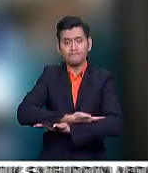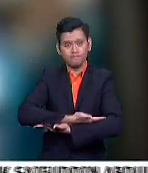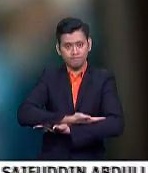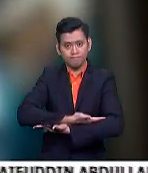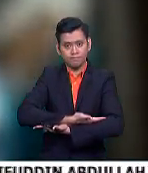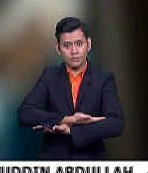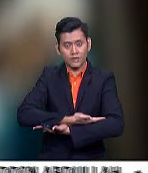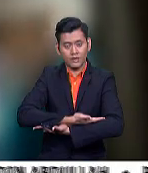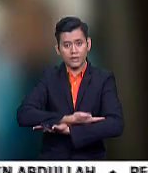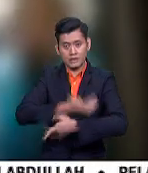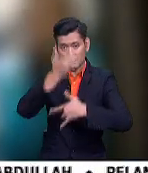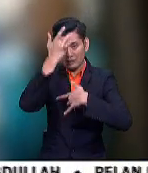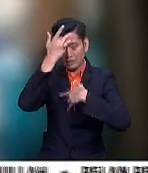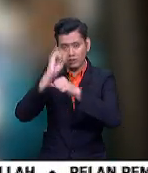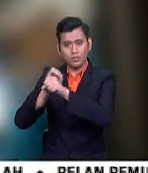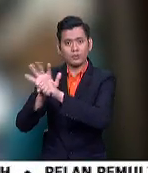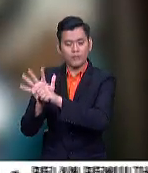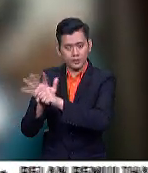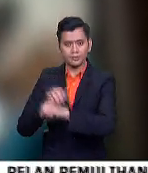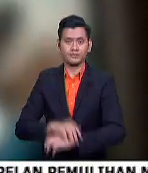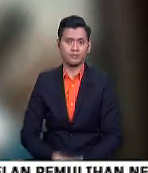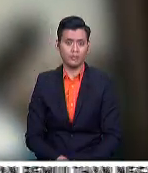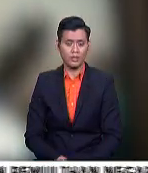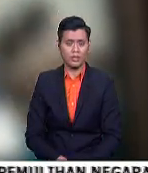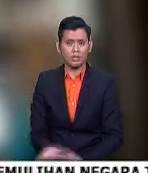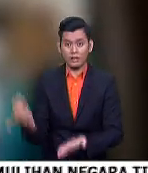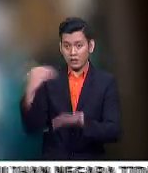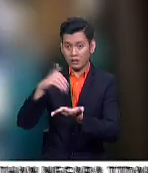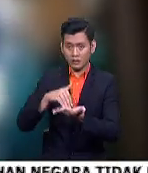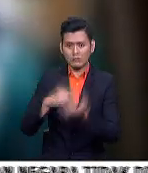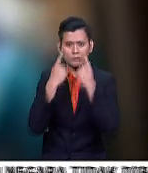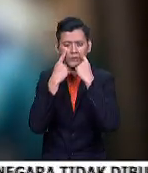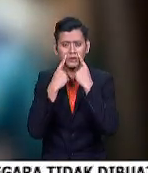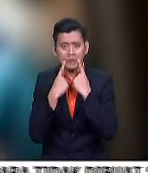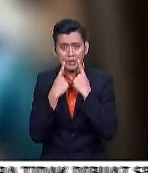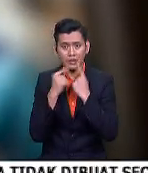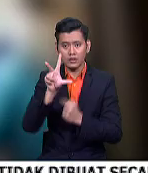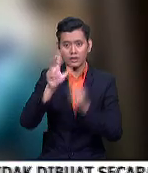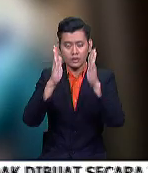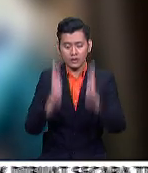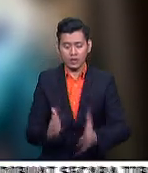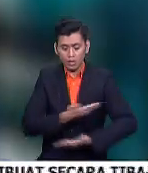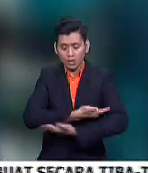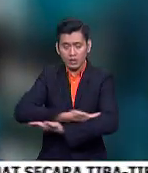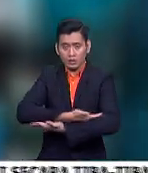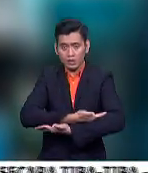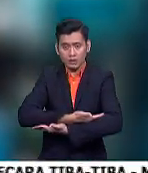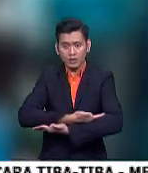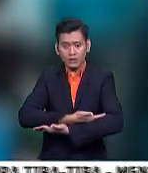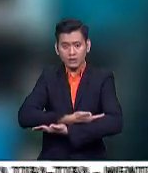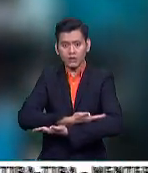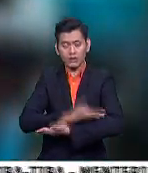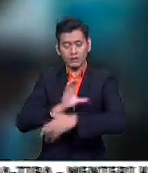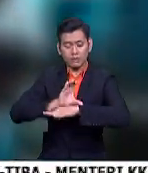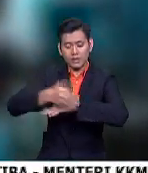3 tahun dijangkiti COVID-19. Lebih memilukan, anak-anaknya termasuk yang masih kecil itu terpaksa